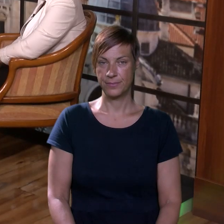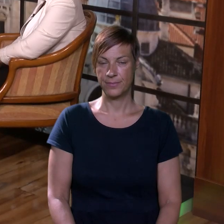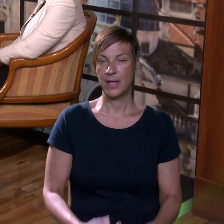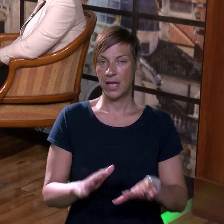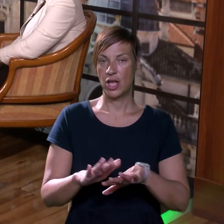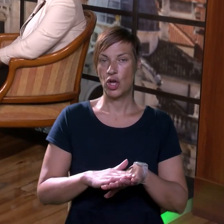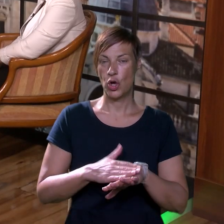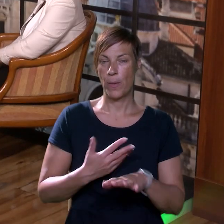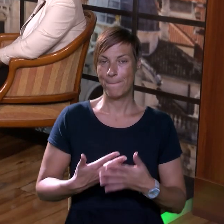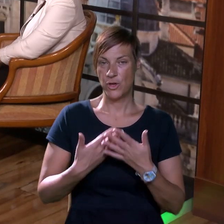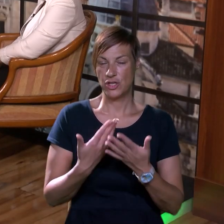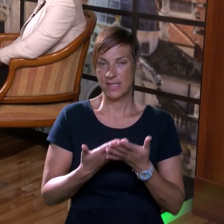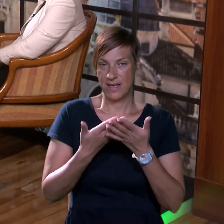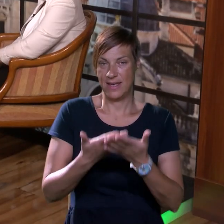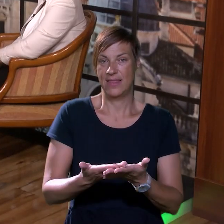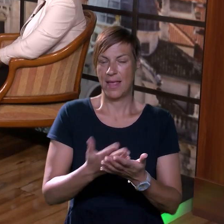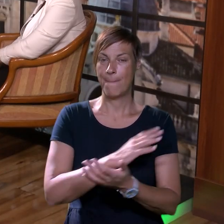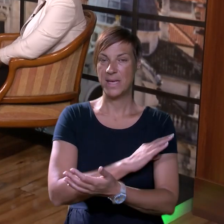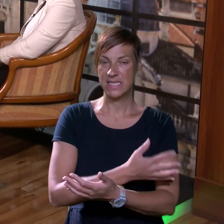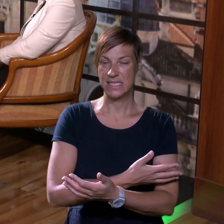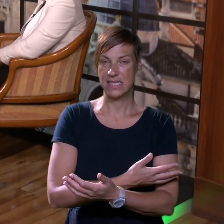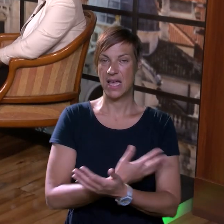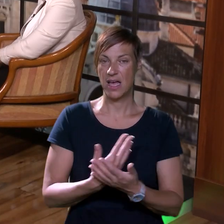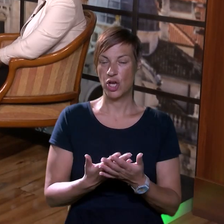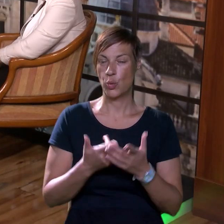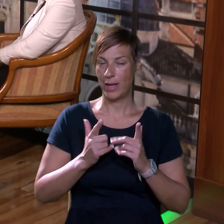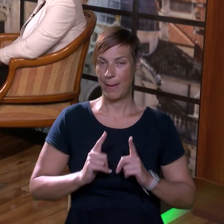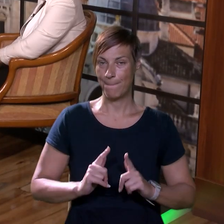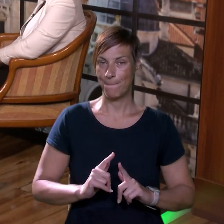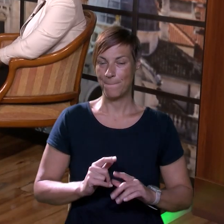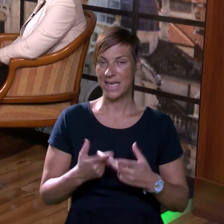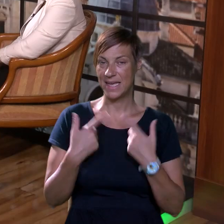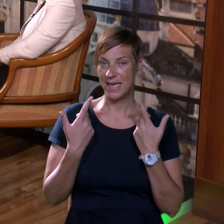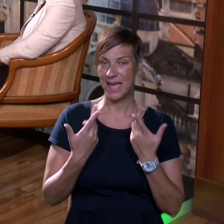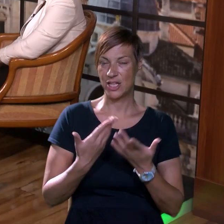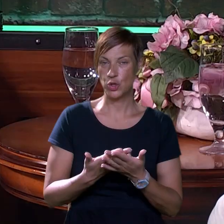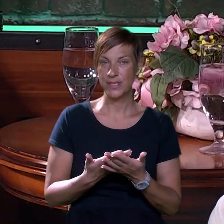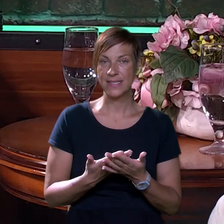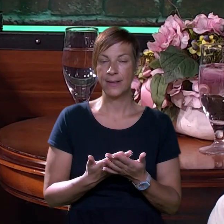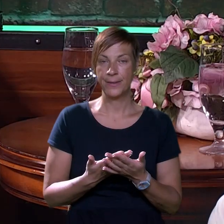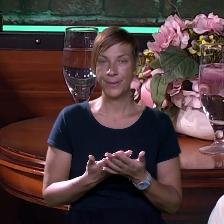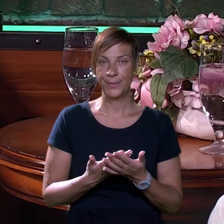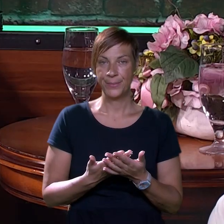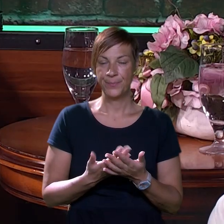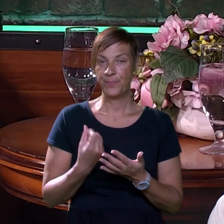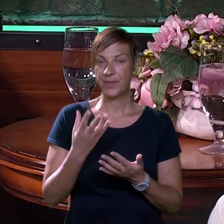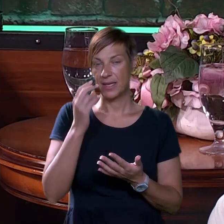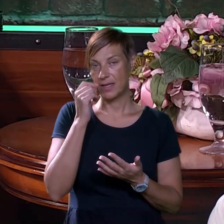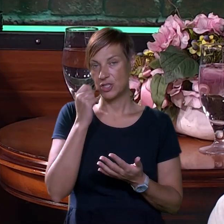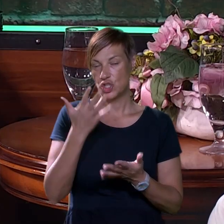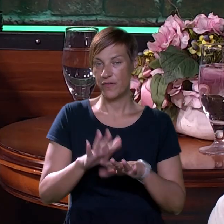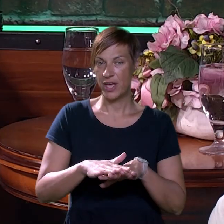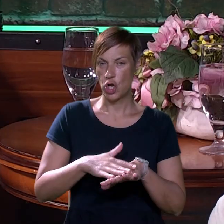Oprost daje tebi snagu, tebi mir, tebi radost. Kad